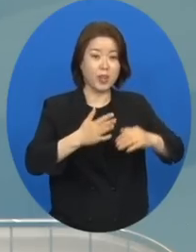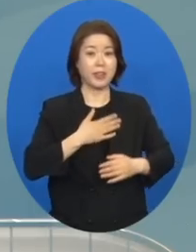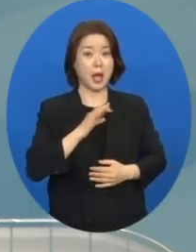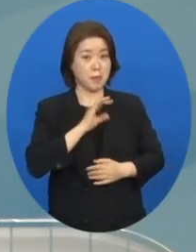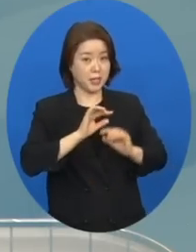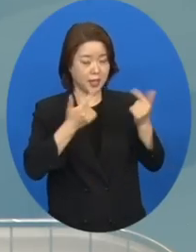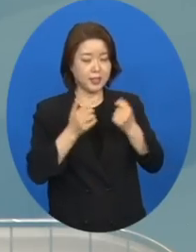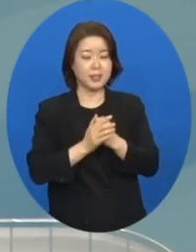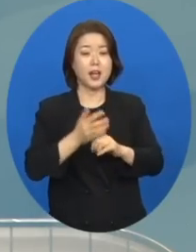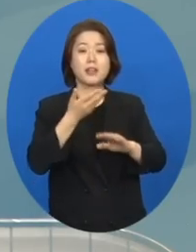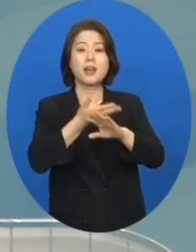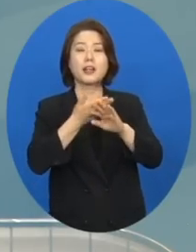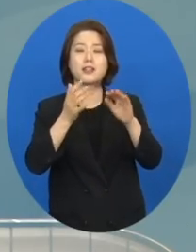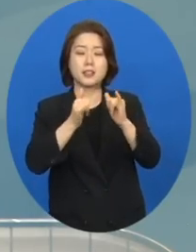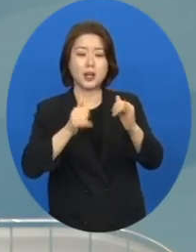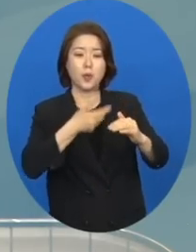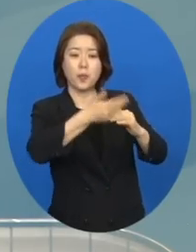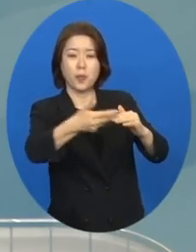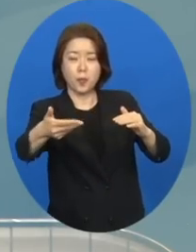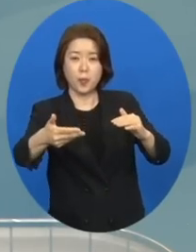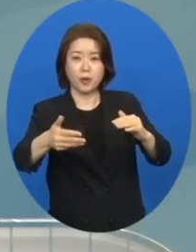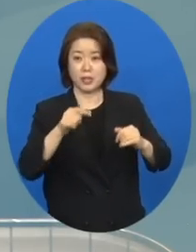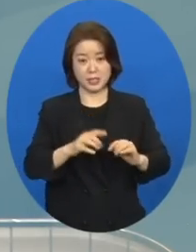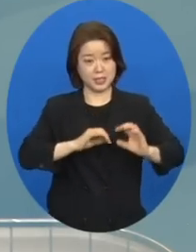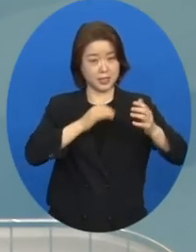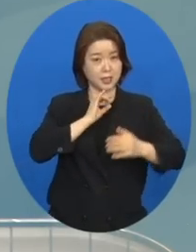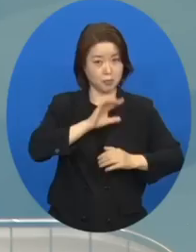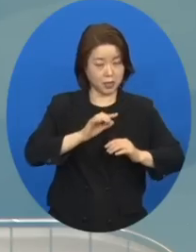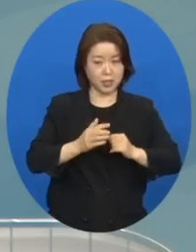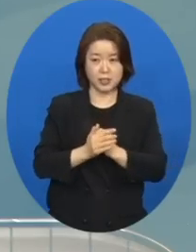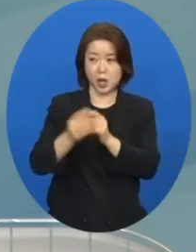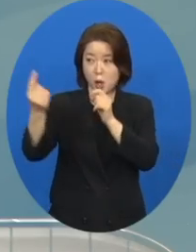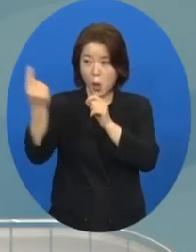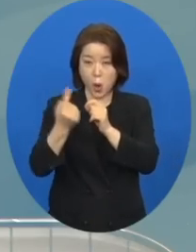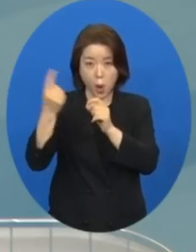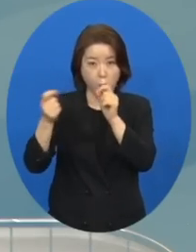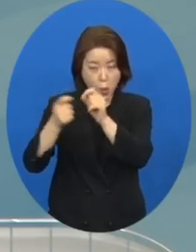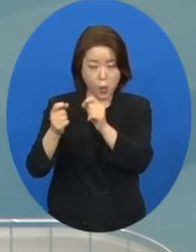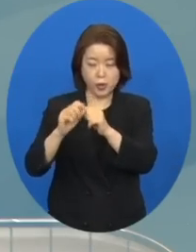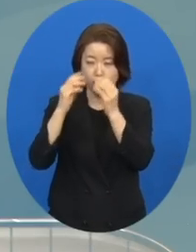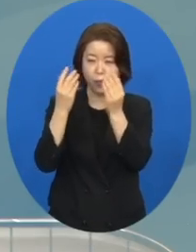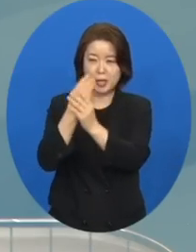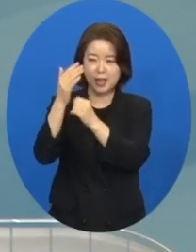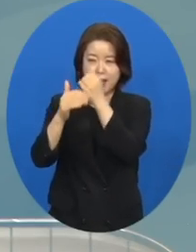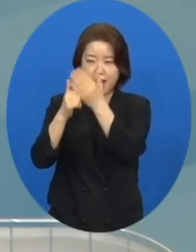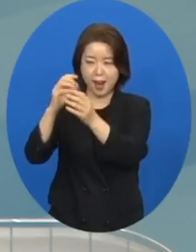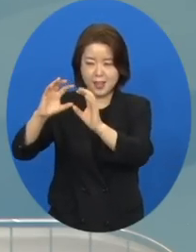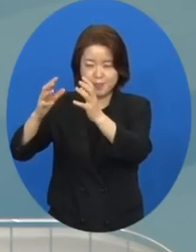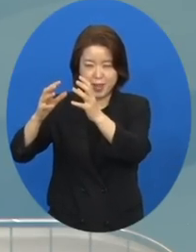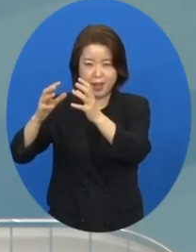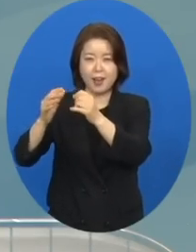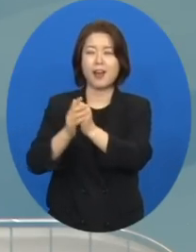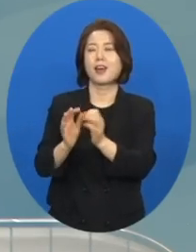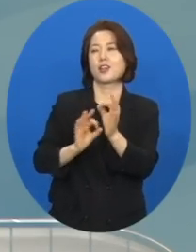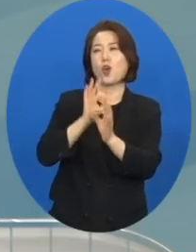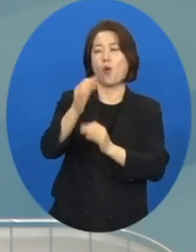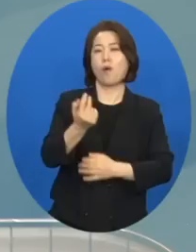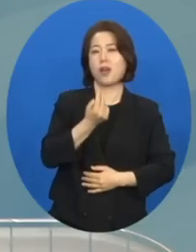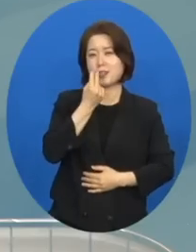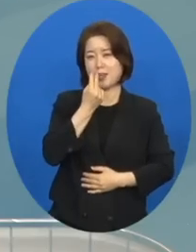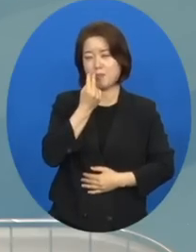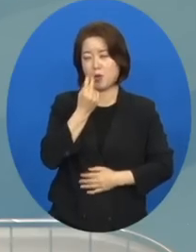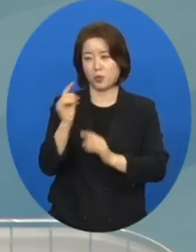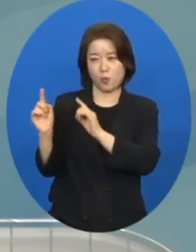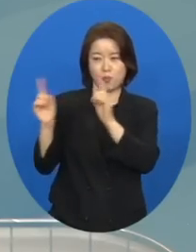다른 이들도 또한 이 세상 만이 아니라 다가오는 그 완전한 하나님 나라에서 영원한 생명과 어떤